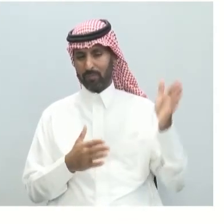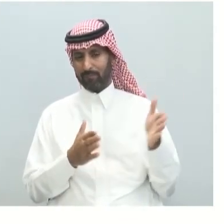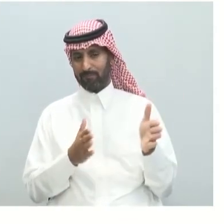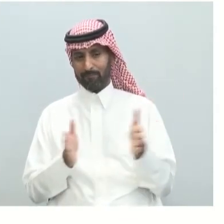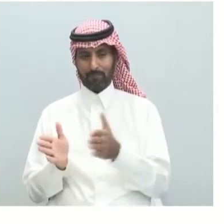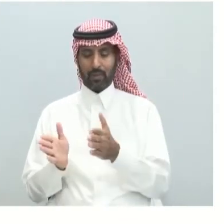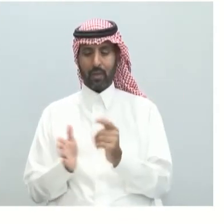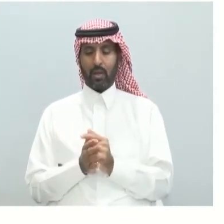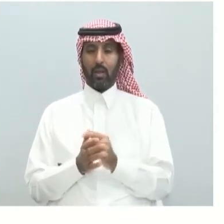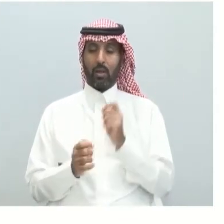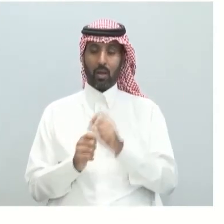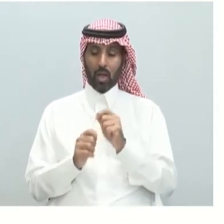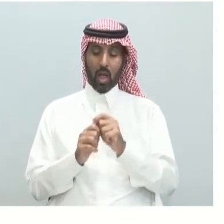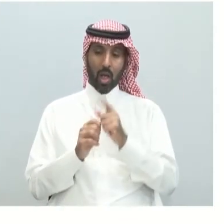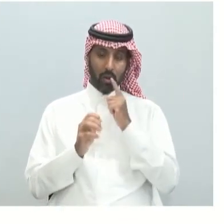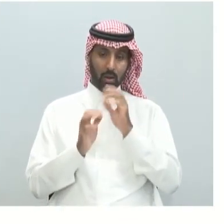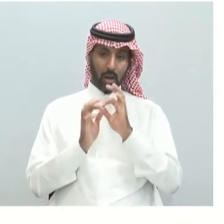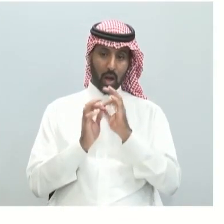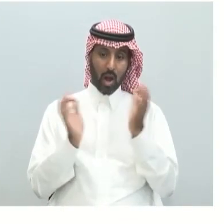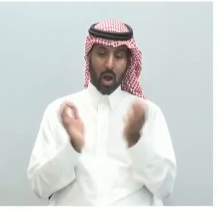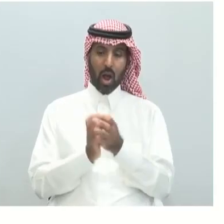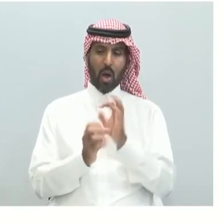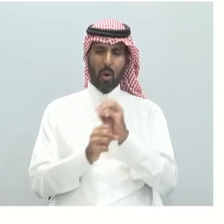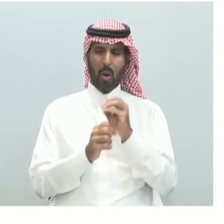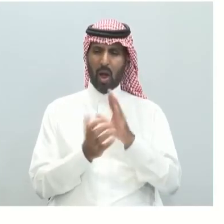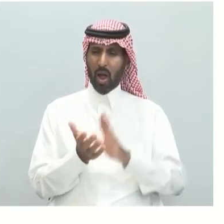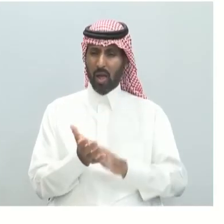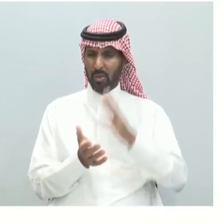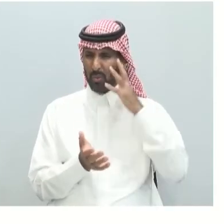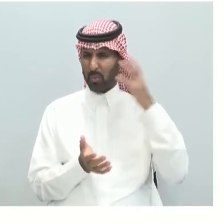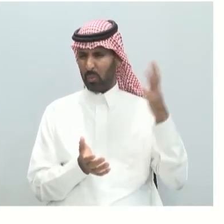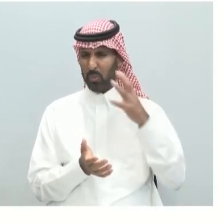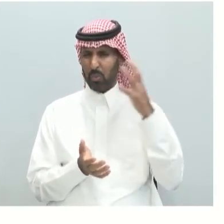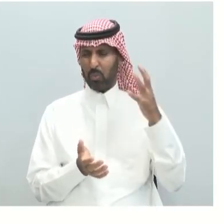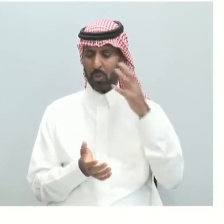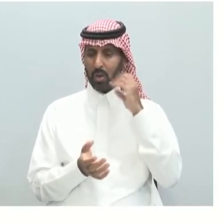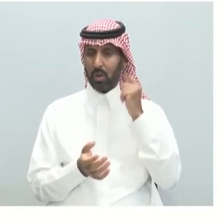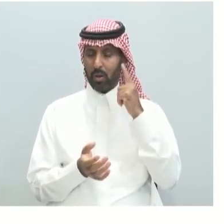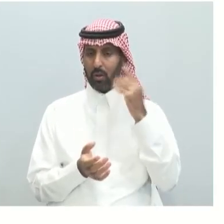توعيه المجتمع بخطر الضوضاء ليعم الوعي